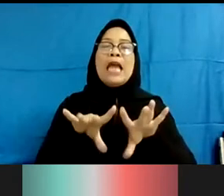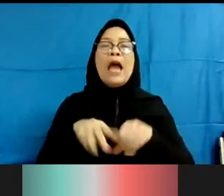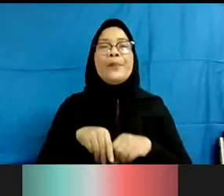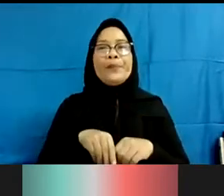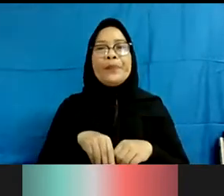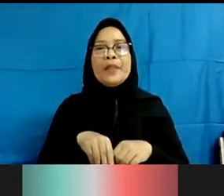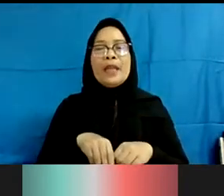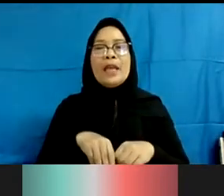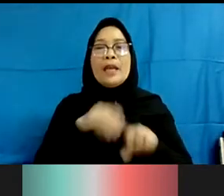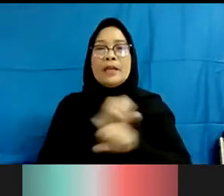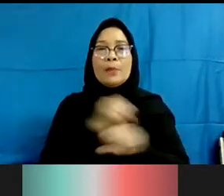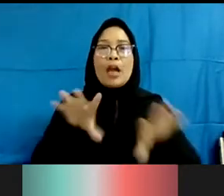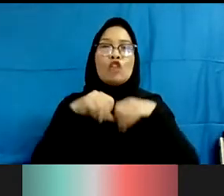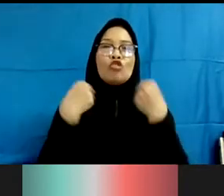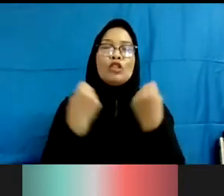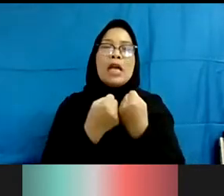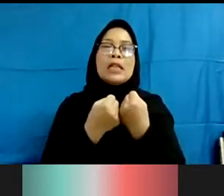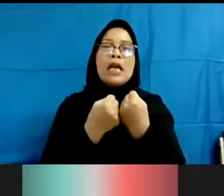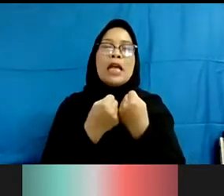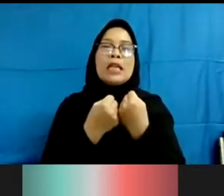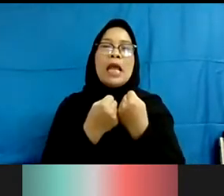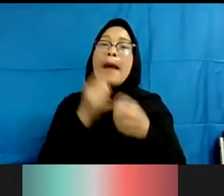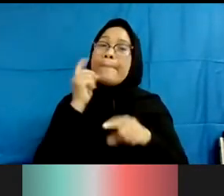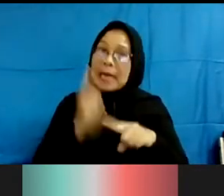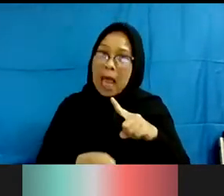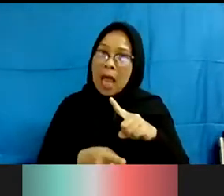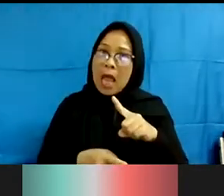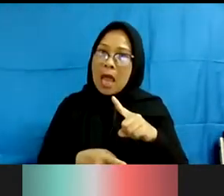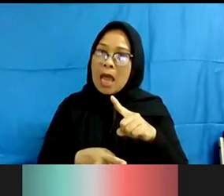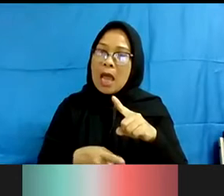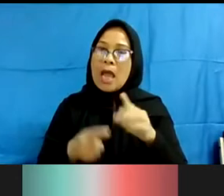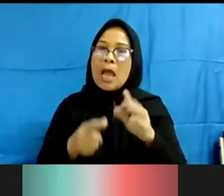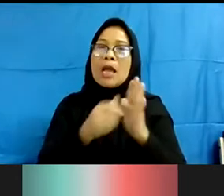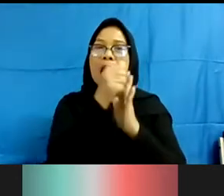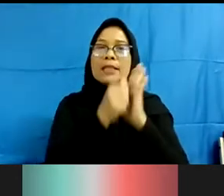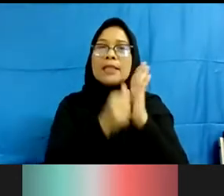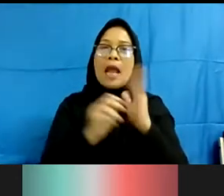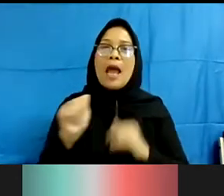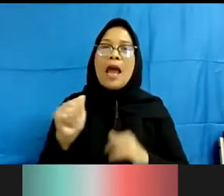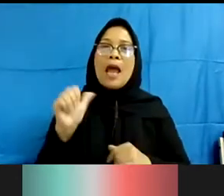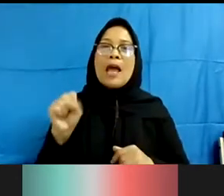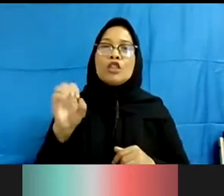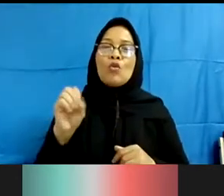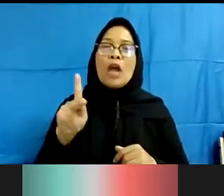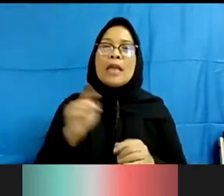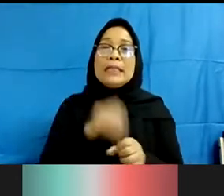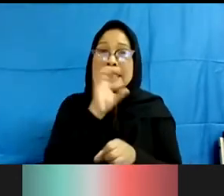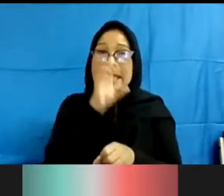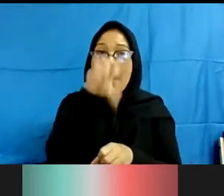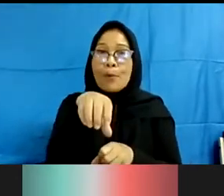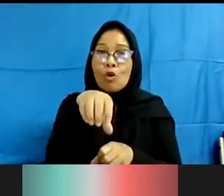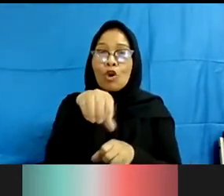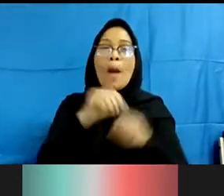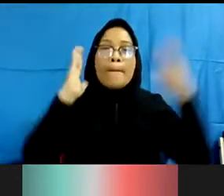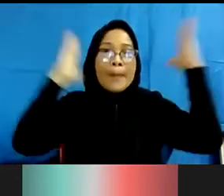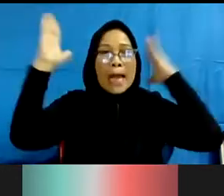change maker, sebagai social entrepreneur itu juga pernah juga ke acaranya Ashoka di Singapura, Malaysia gitu